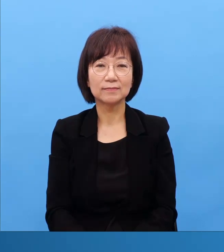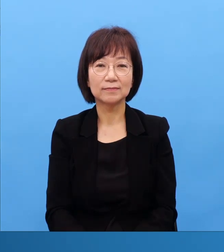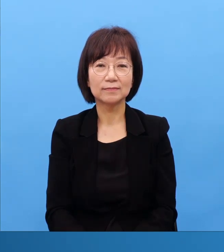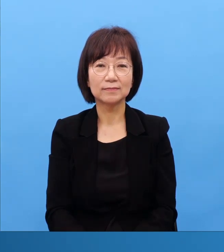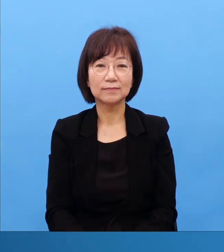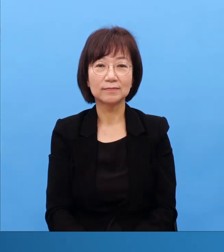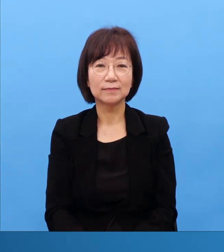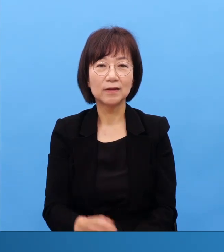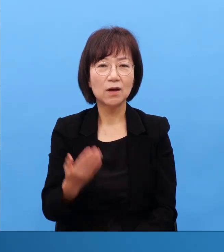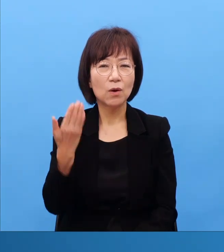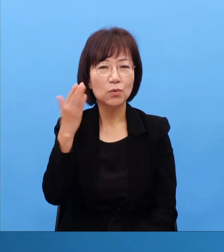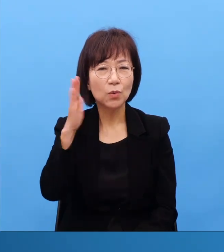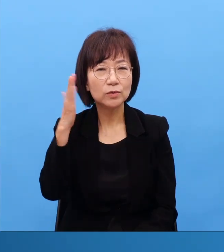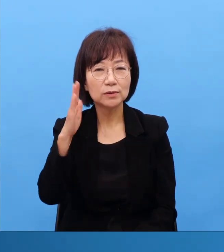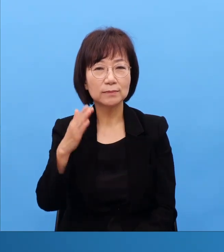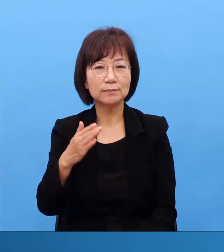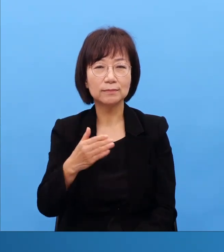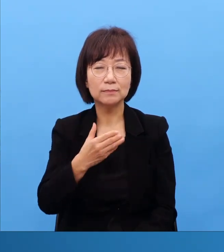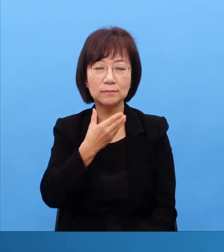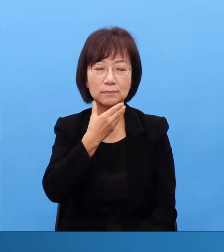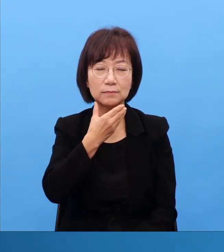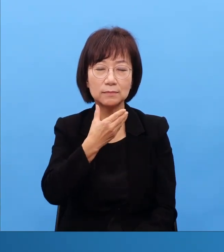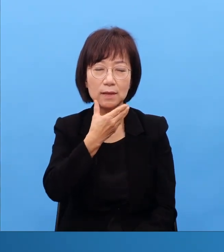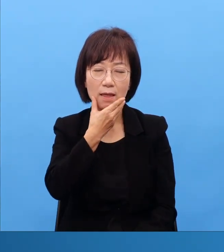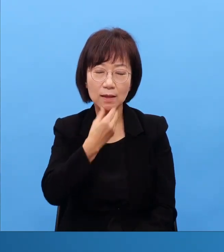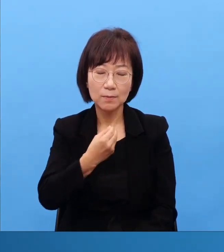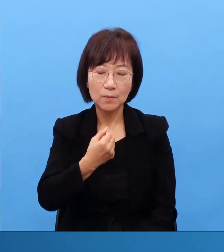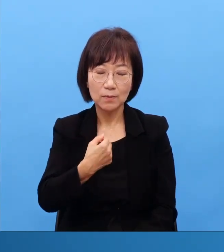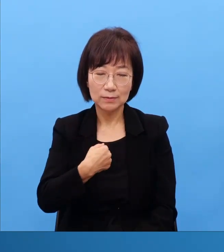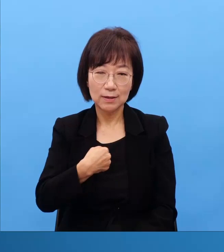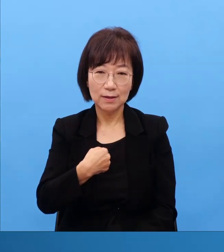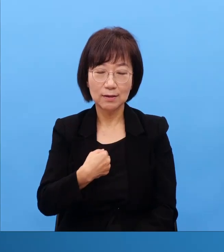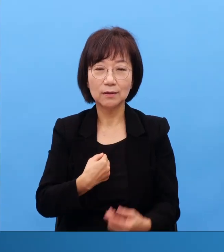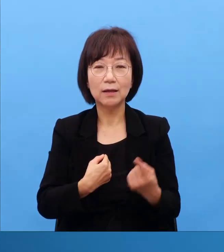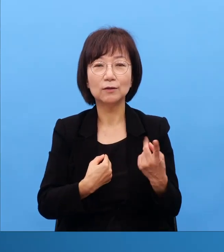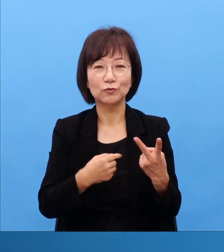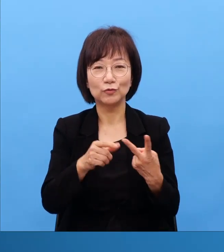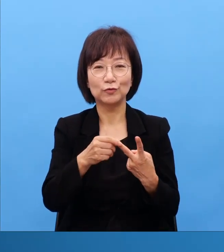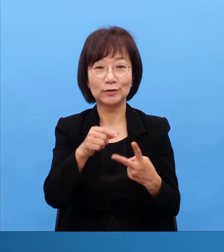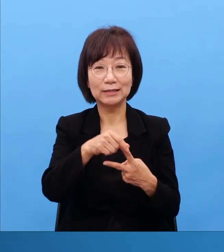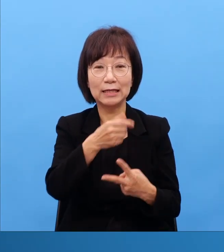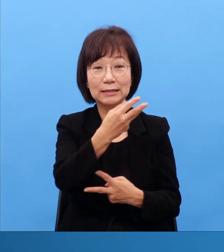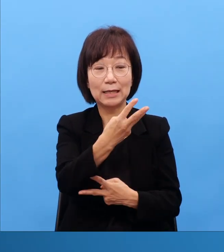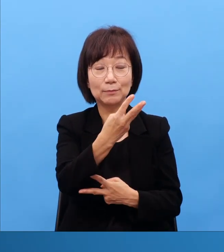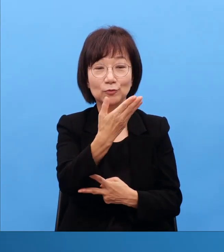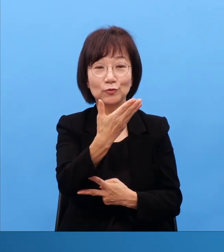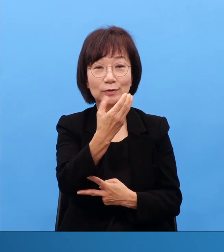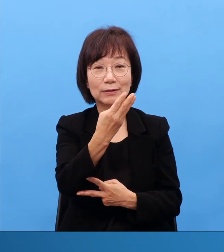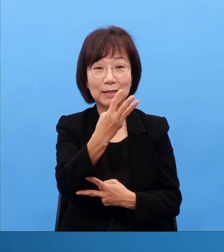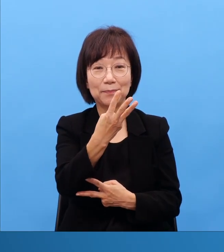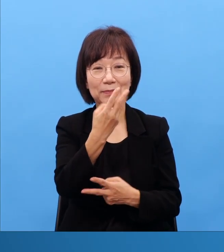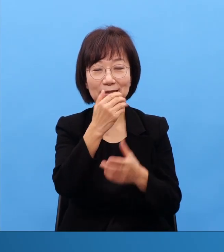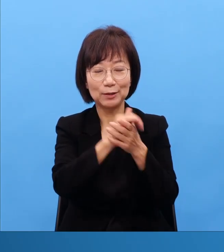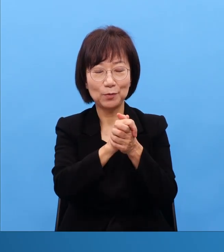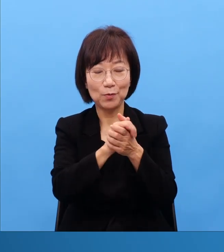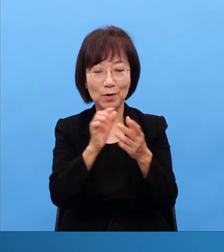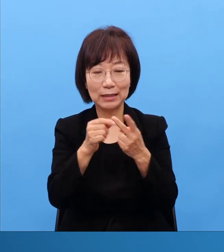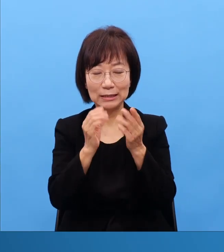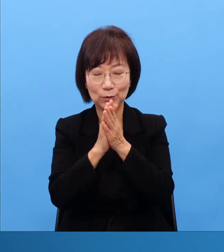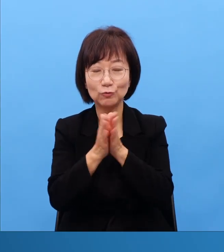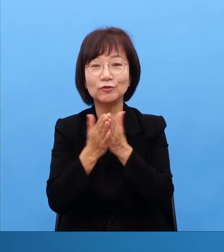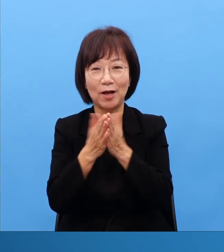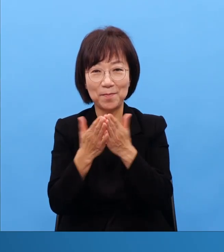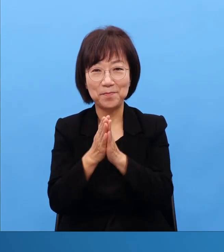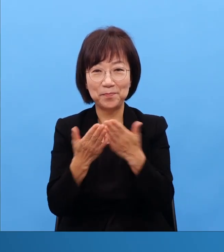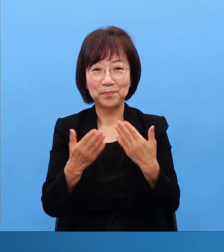요즘 두 가지가 나를 행복하게 한다. 393 기도를 누리는 것과 기도수첩을 하는 것이다. 부끄럽지만 나는